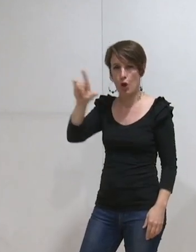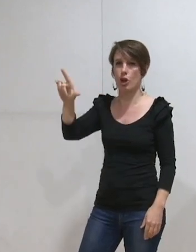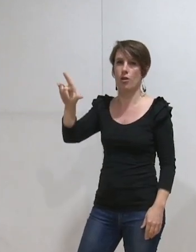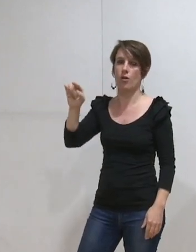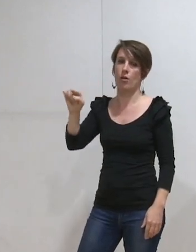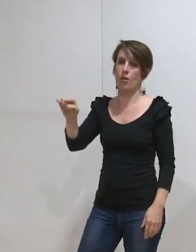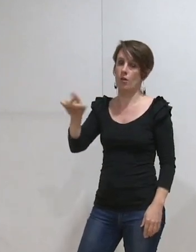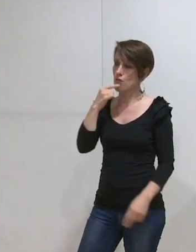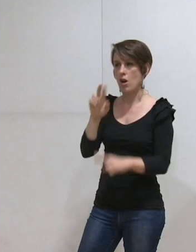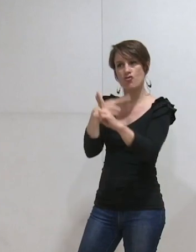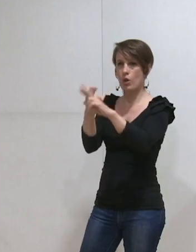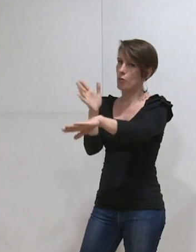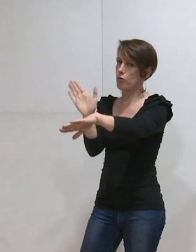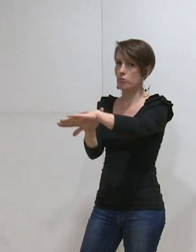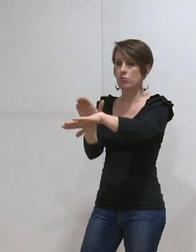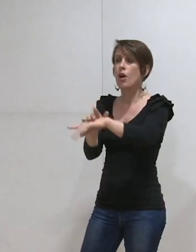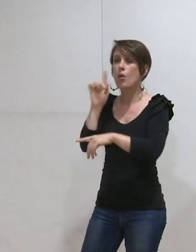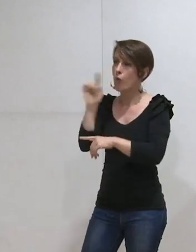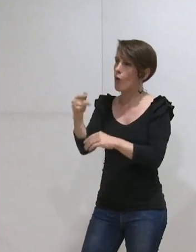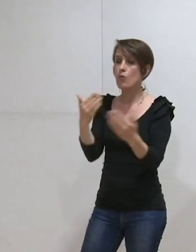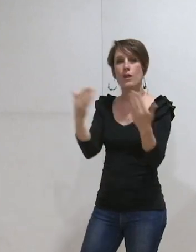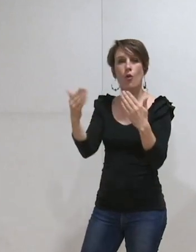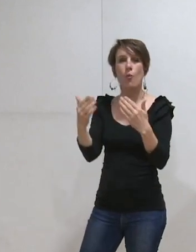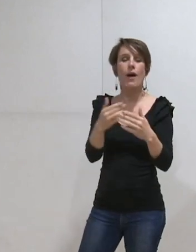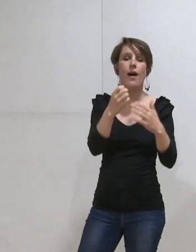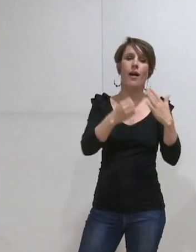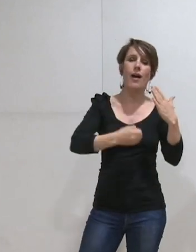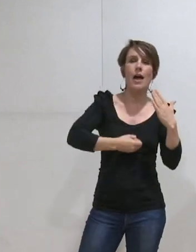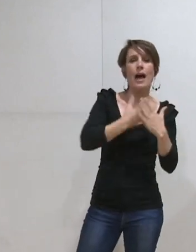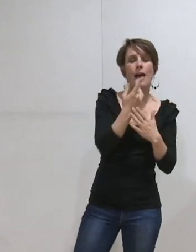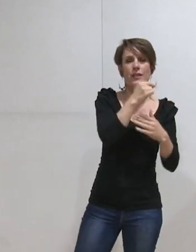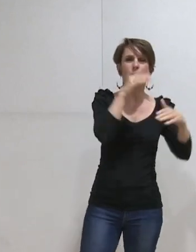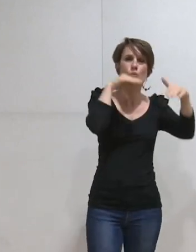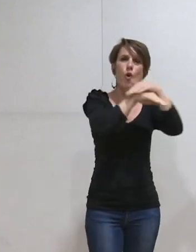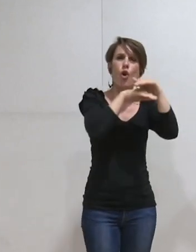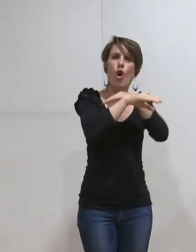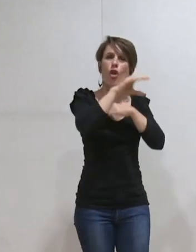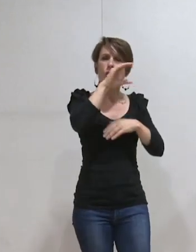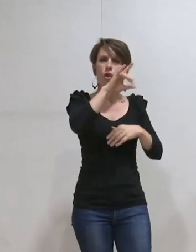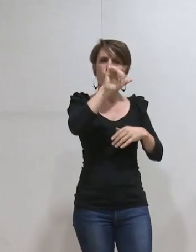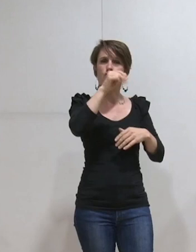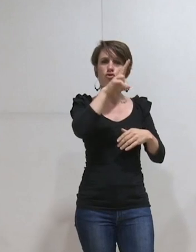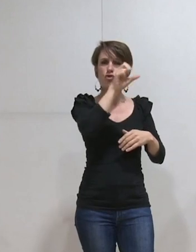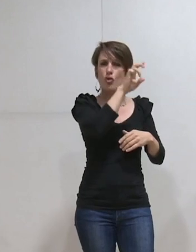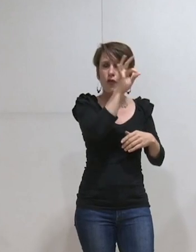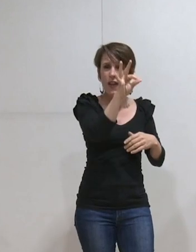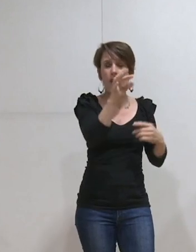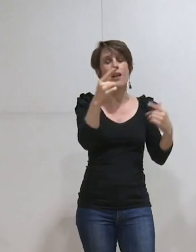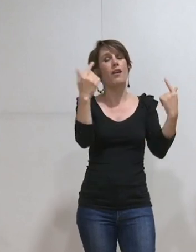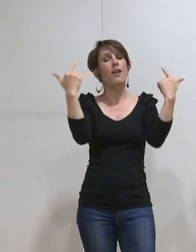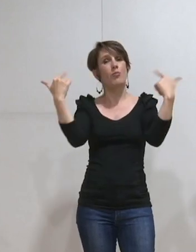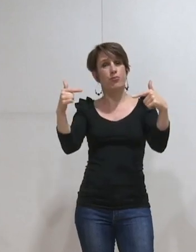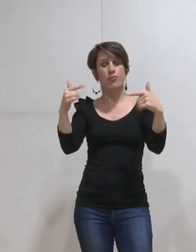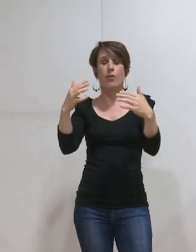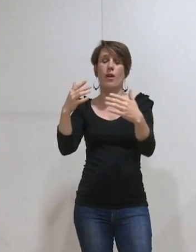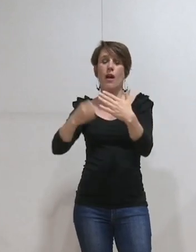iellement les artistes de la grotte chauvée et l'artpovin dans un amalgame comme d'habitude extrêmement